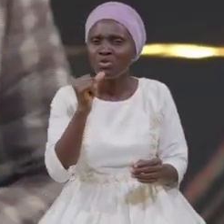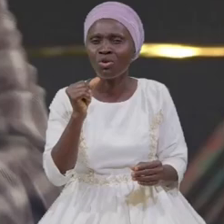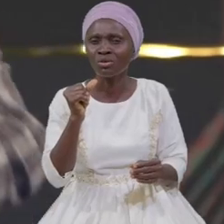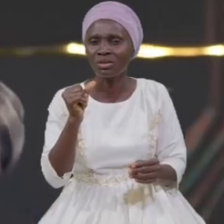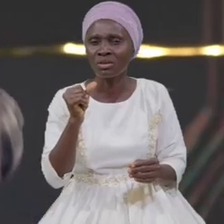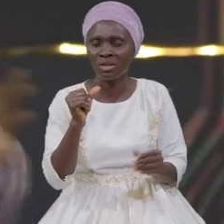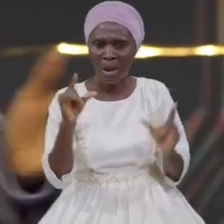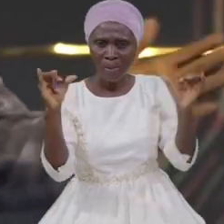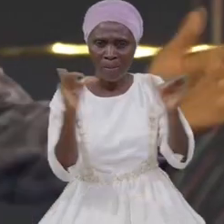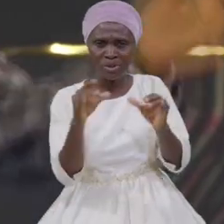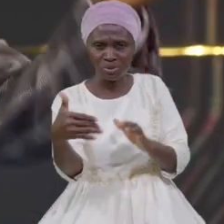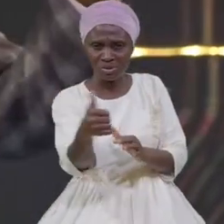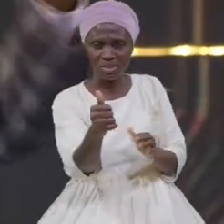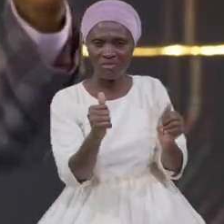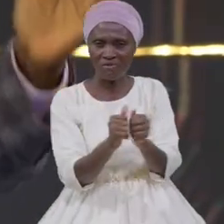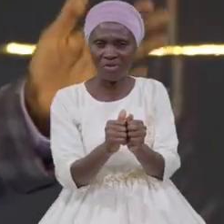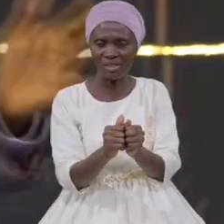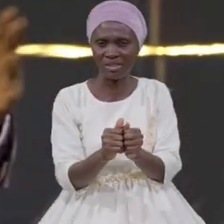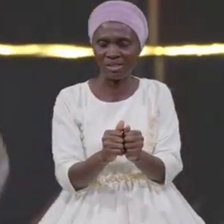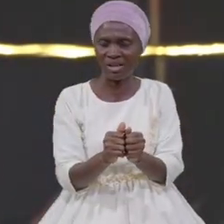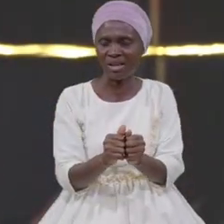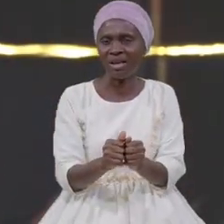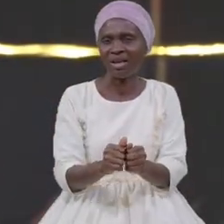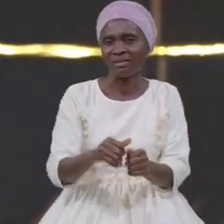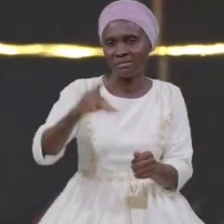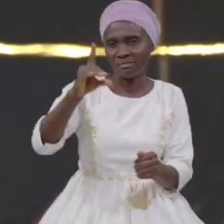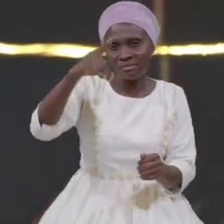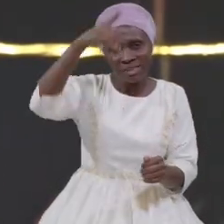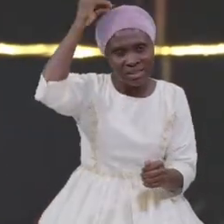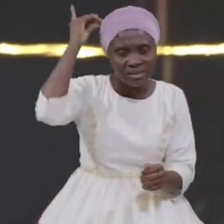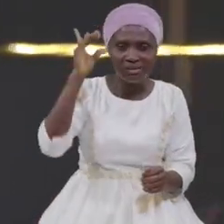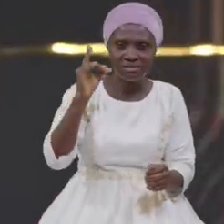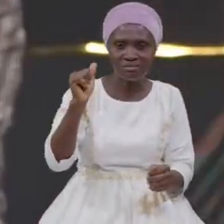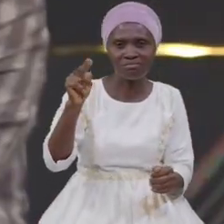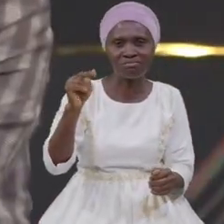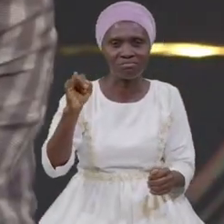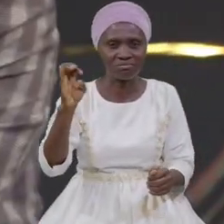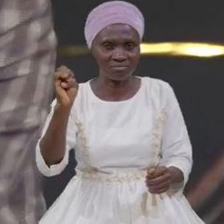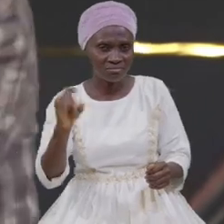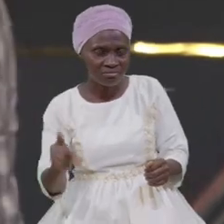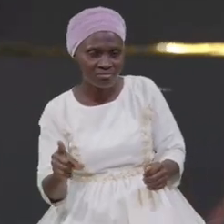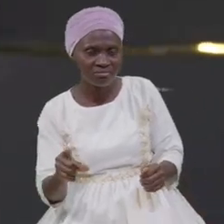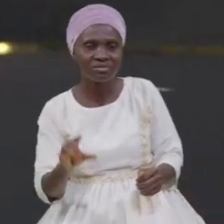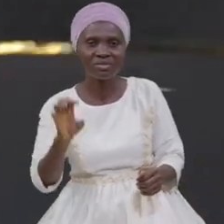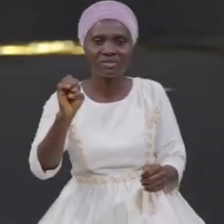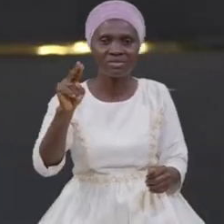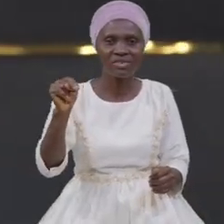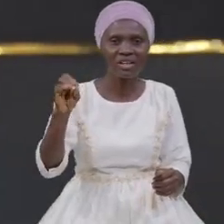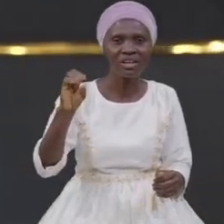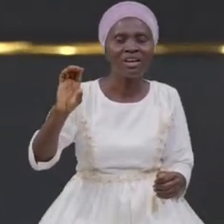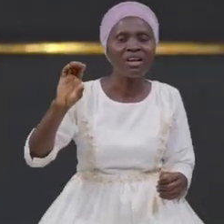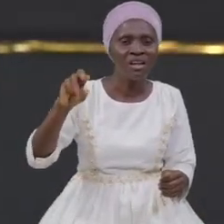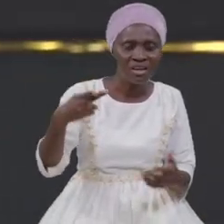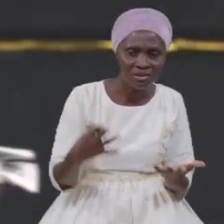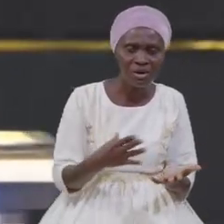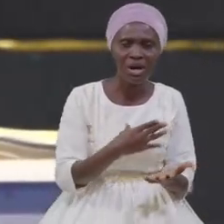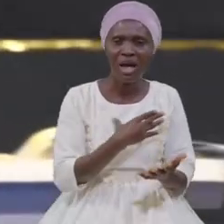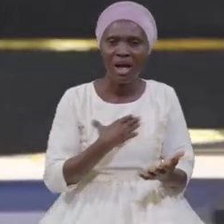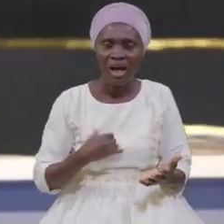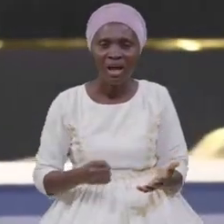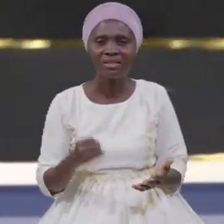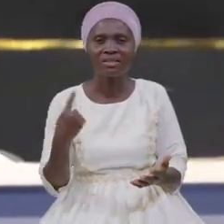te tenir à côté de Shadrach, Meshach et Abednego? Et voir les promesses de Dieu. Que le